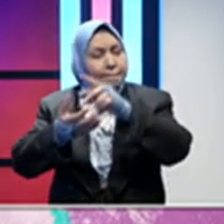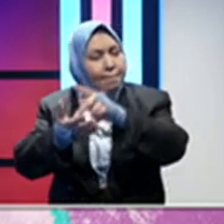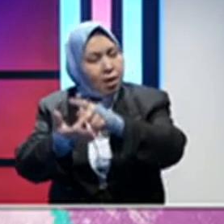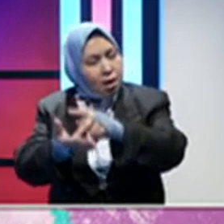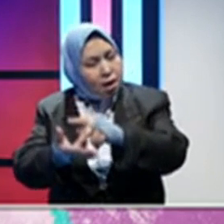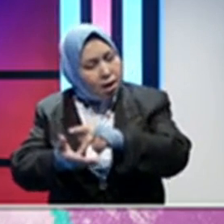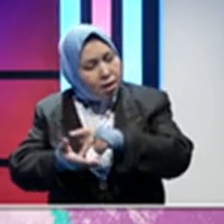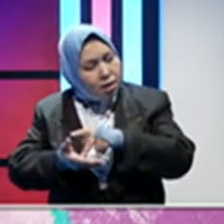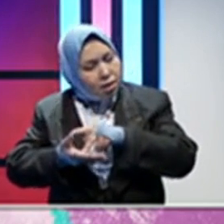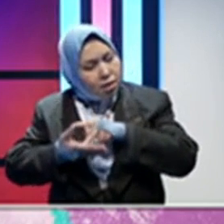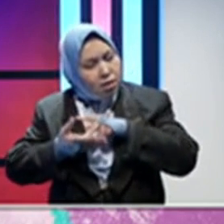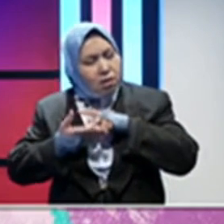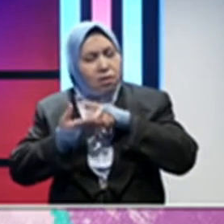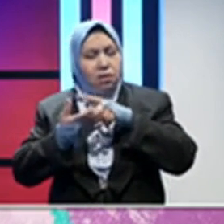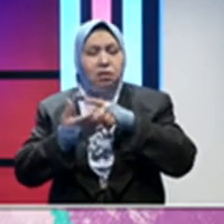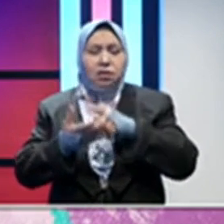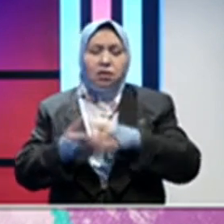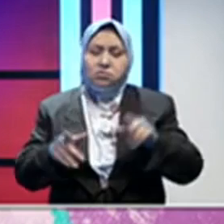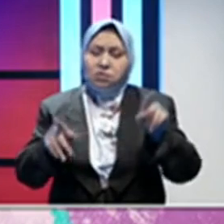إلا